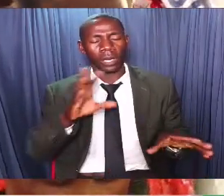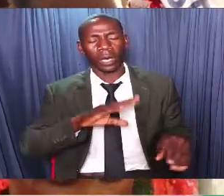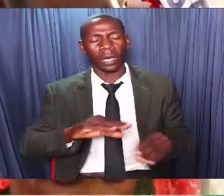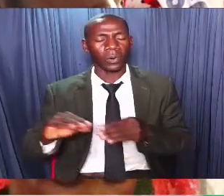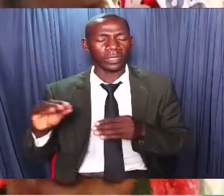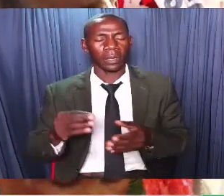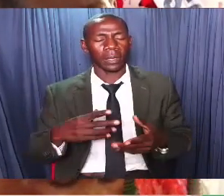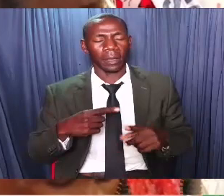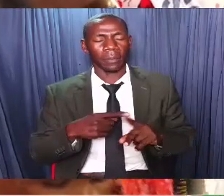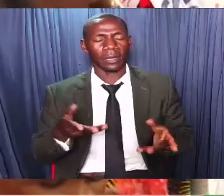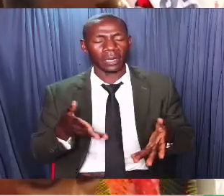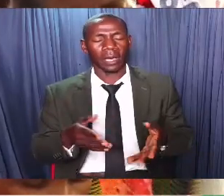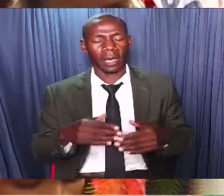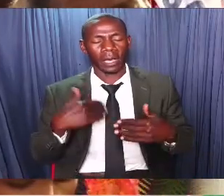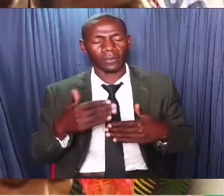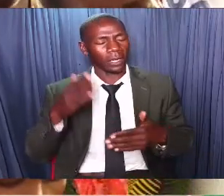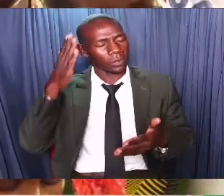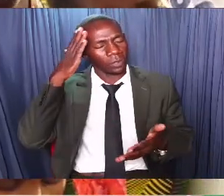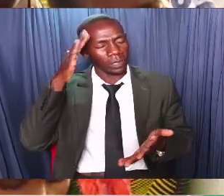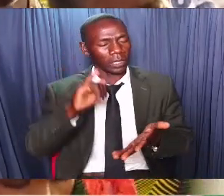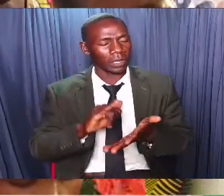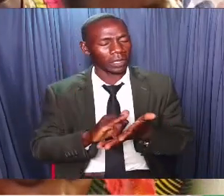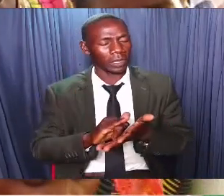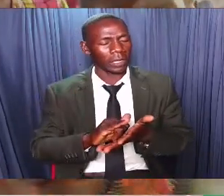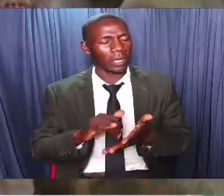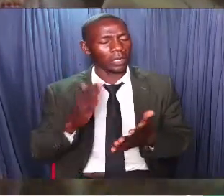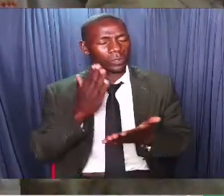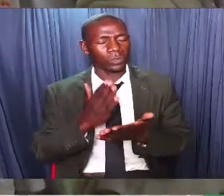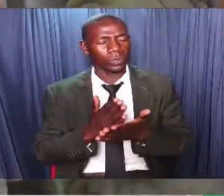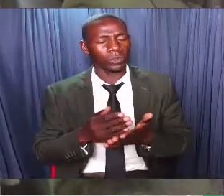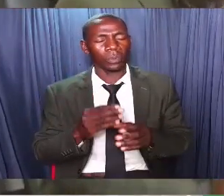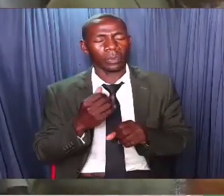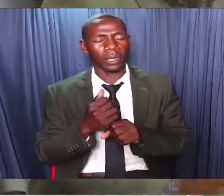Asante Baba na kushukuru. Asante Baba na kushukuru.